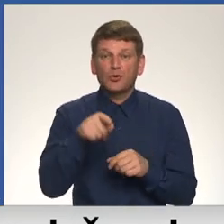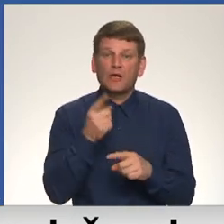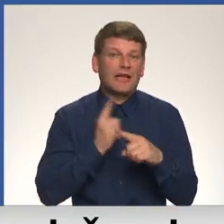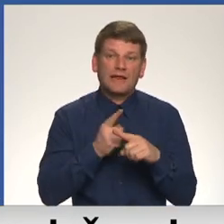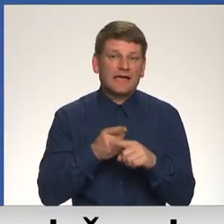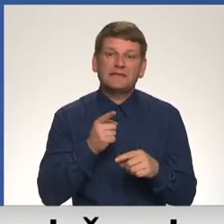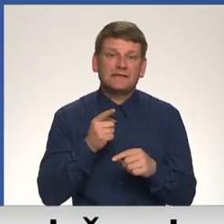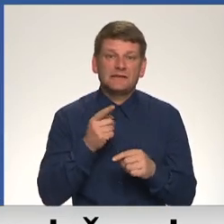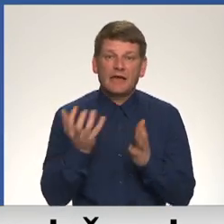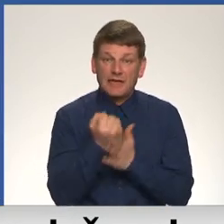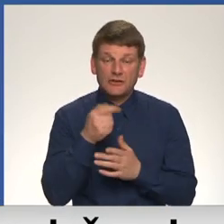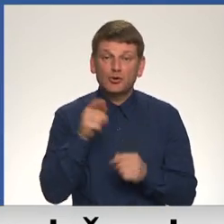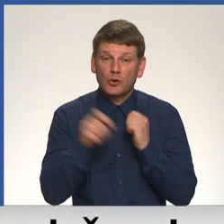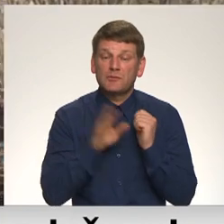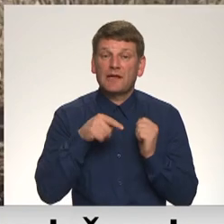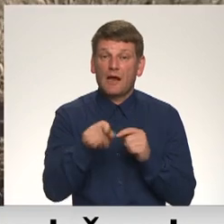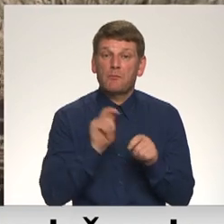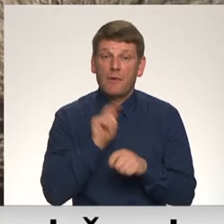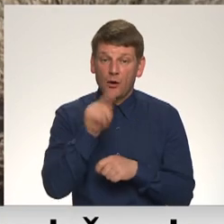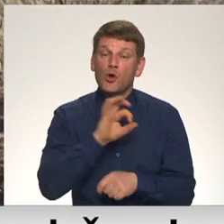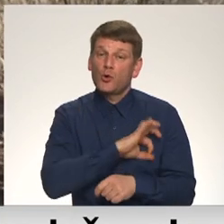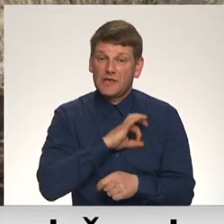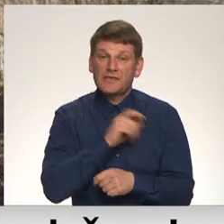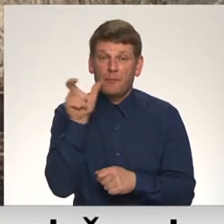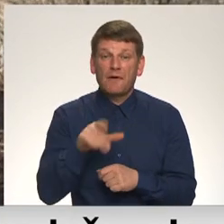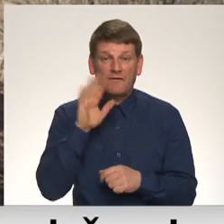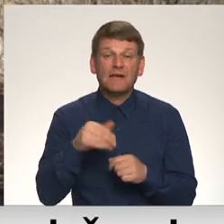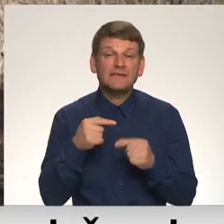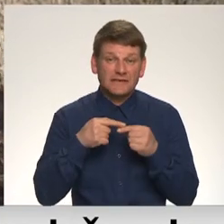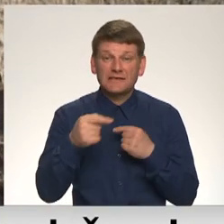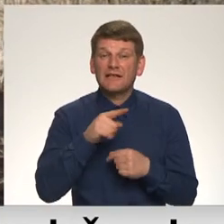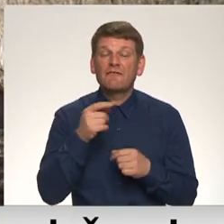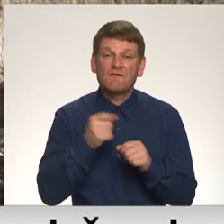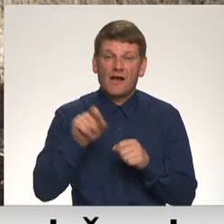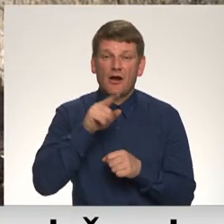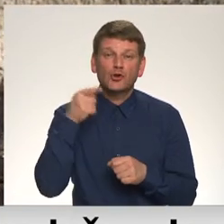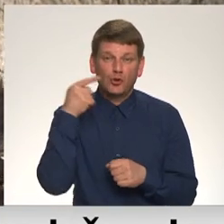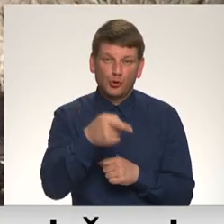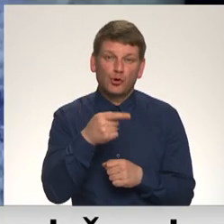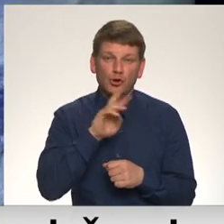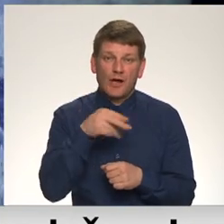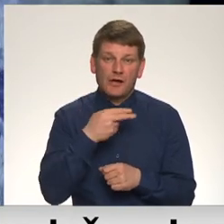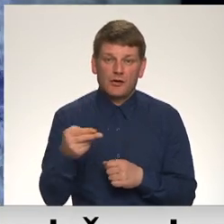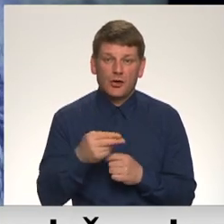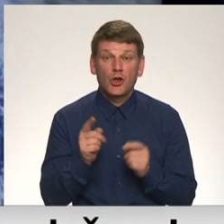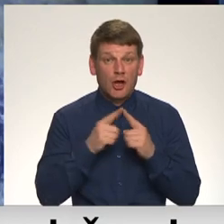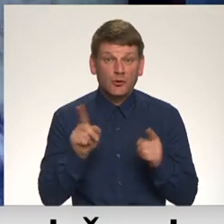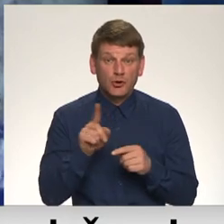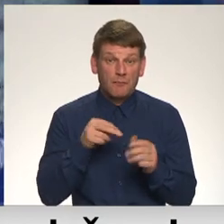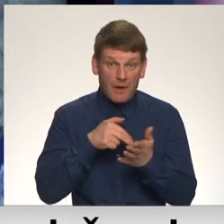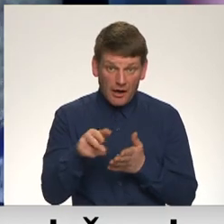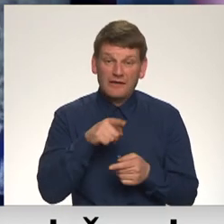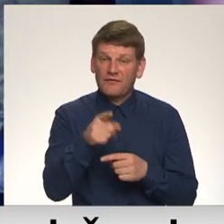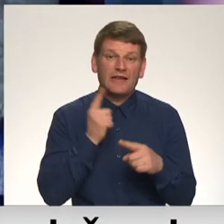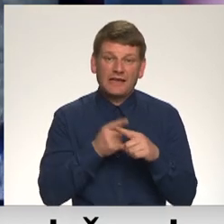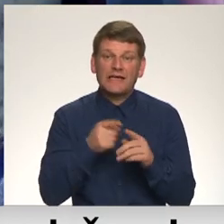nedrīkst atrasties. Sots par šādu pārkāpumu juridiskām personām var sasniegt vairākus tūkstošus eiro. Termiņš ir pagājis, viņi nedrīkst arī tur